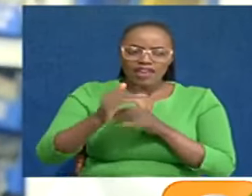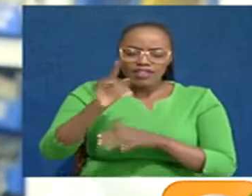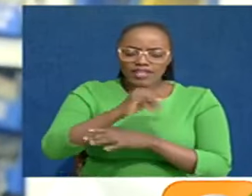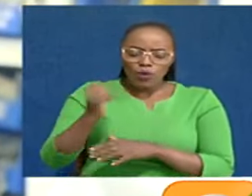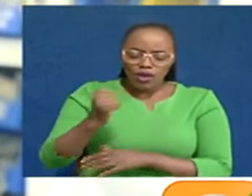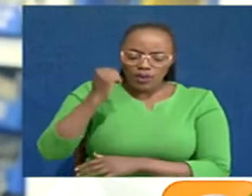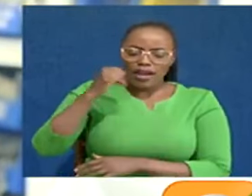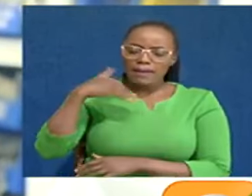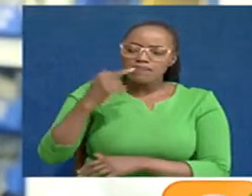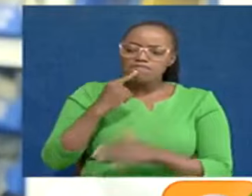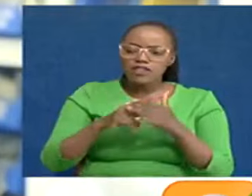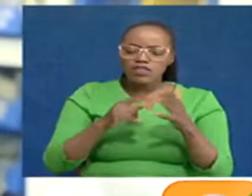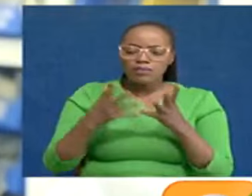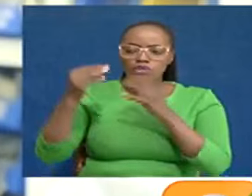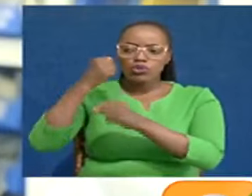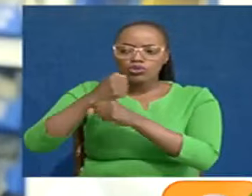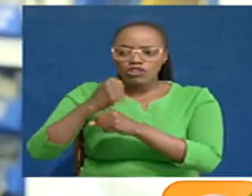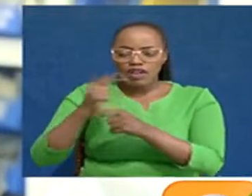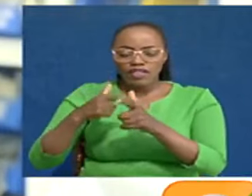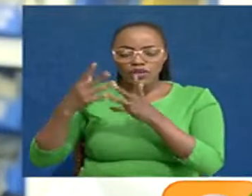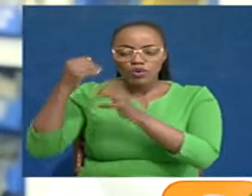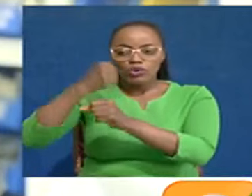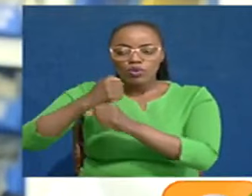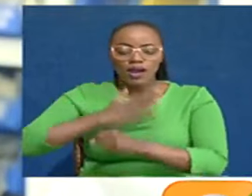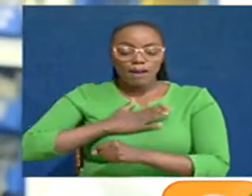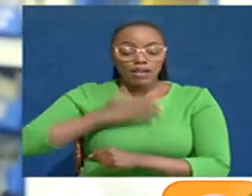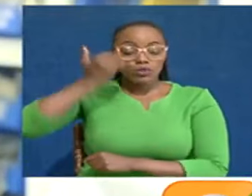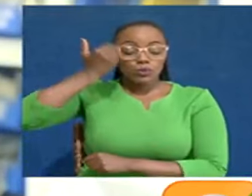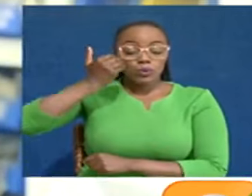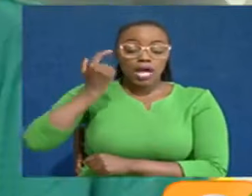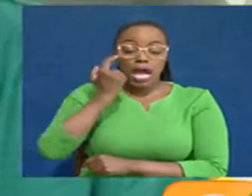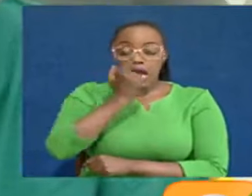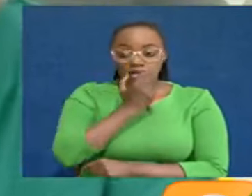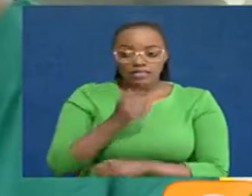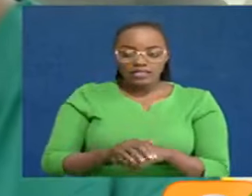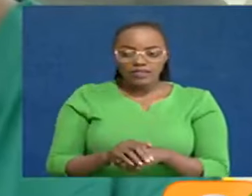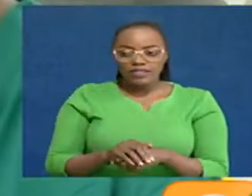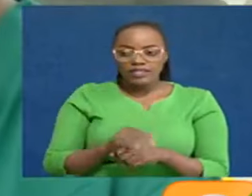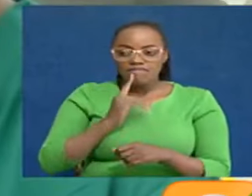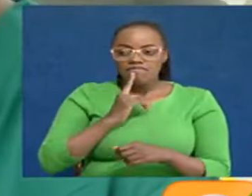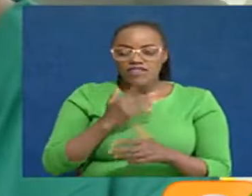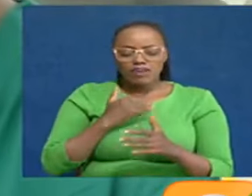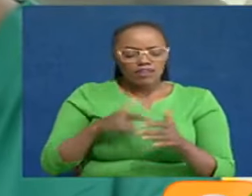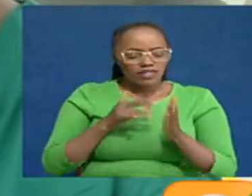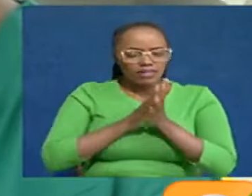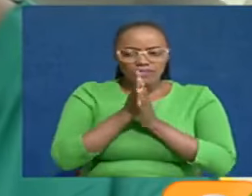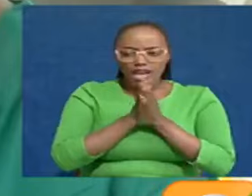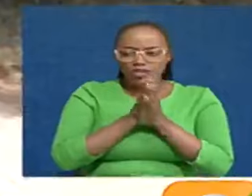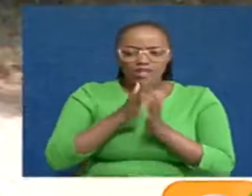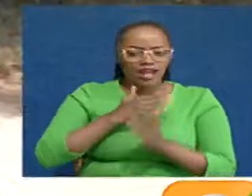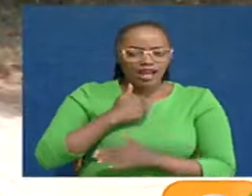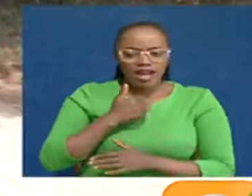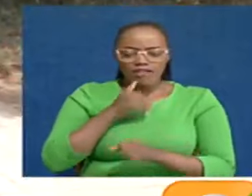kuamka kusema kwamba naenda kazini, niende nikafanye kazi yangu ya kufanya upasuaji wa macho? Kwanza kabisa nina passion sana na hii kazi